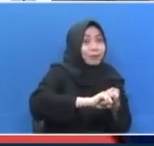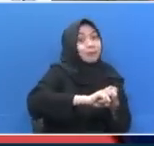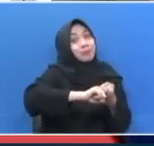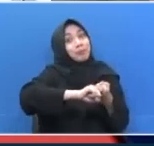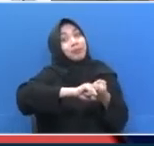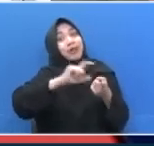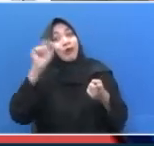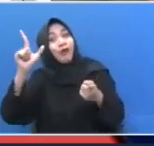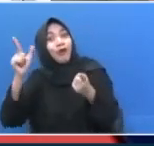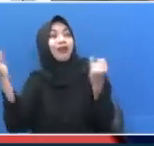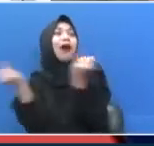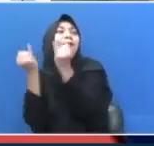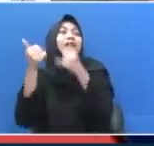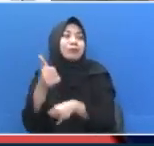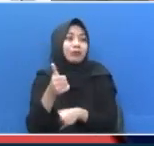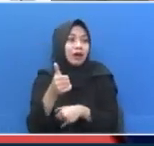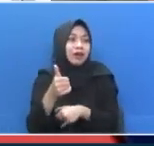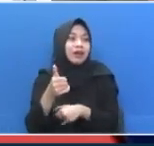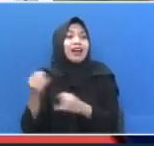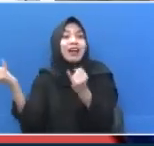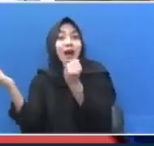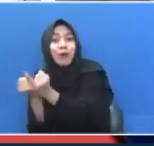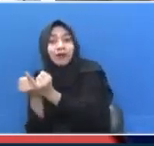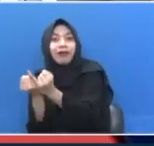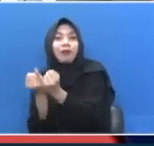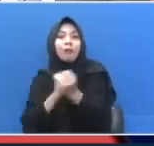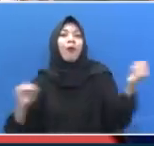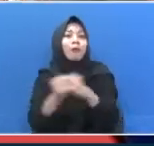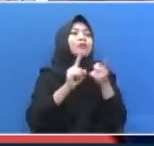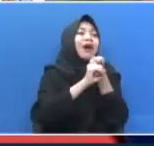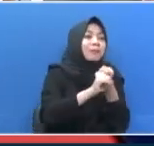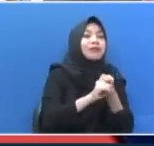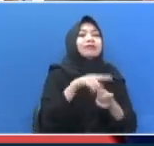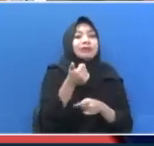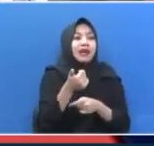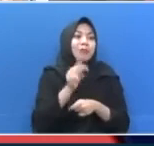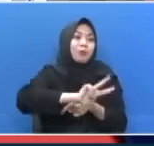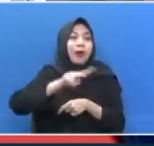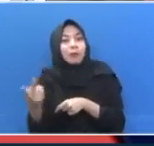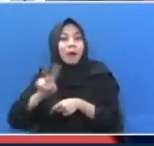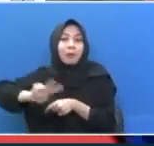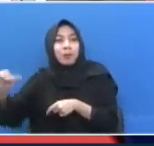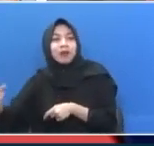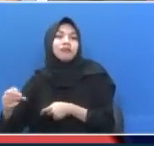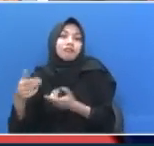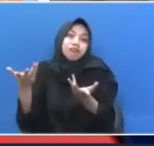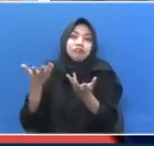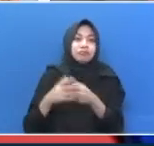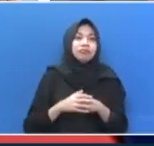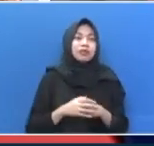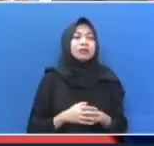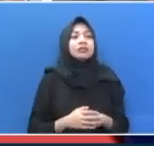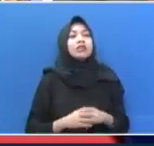hari ini lawan besok menjadi sahabat oke itu ya hari ini lawan kemudian besok setelah Pilpres begitu bisa jadi sahabat